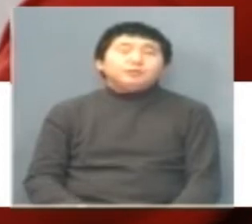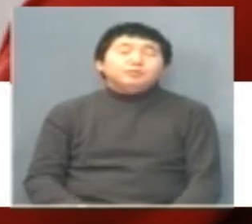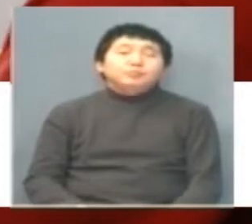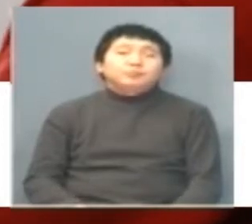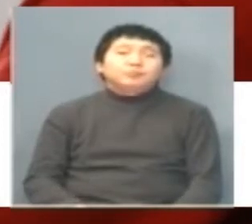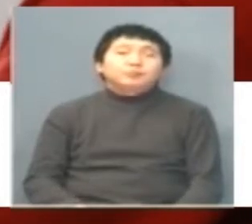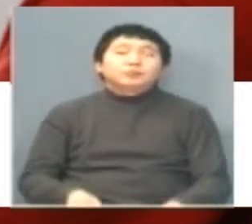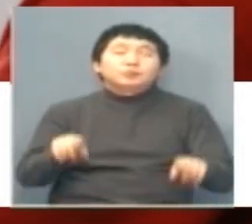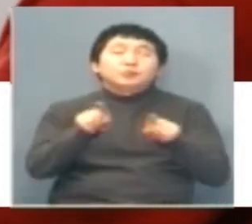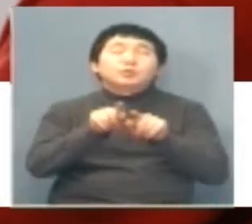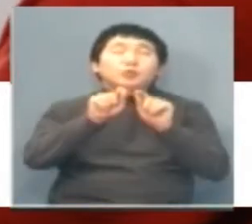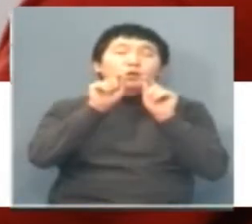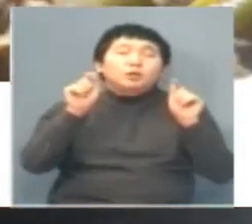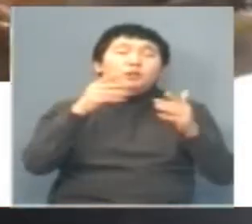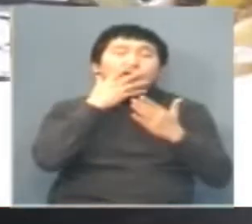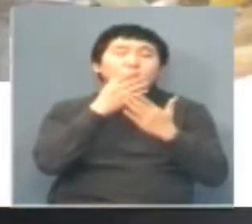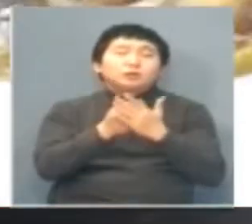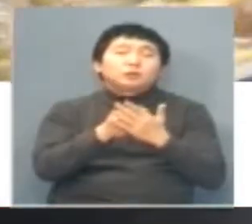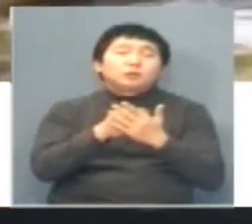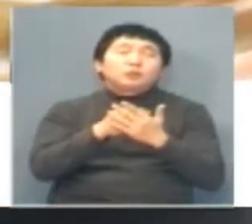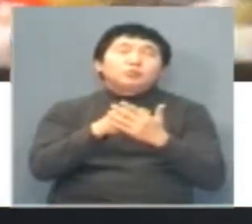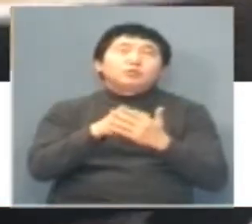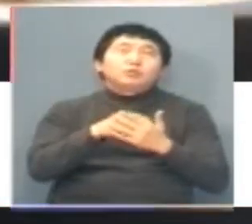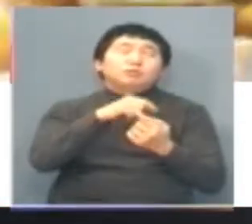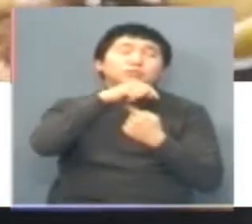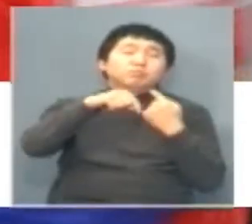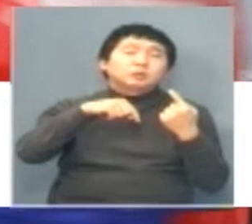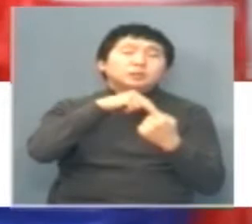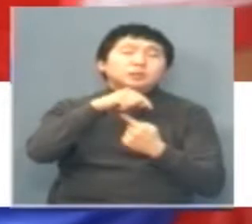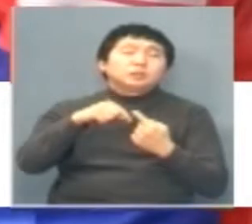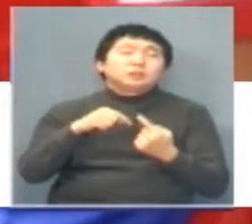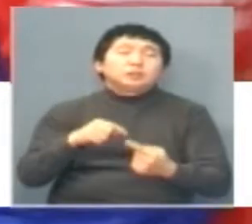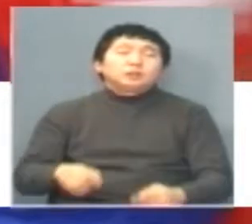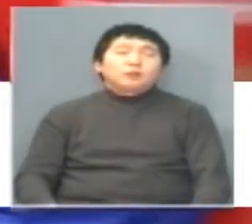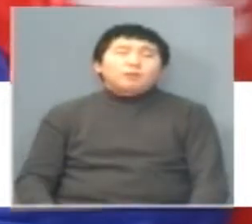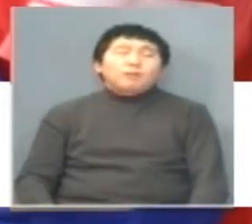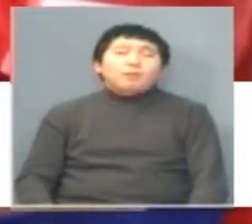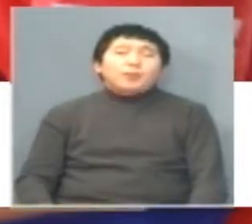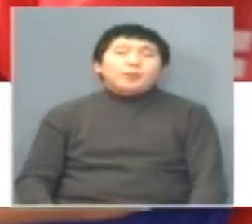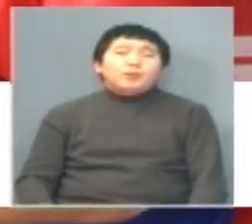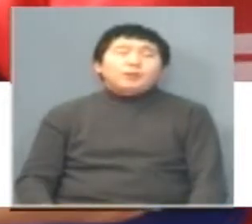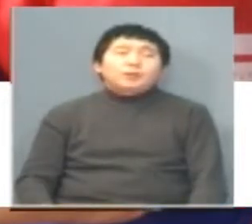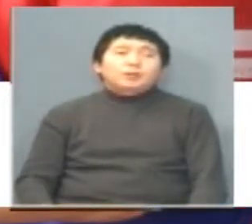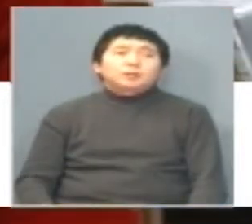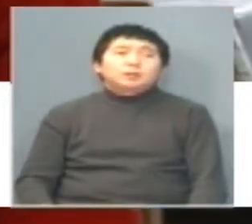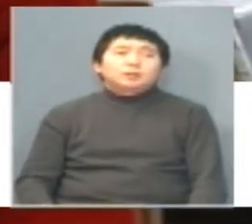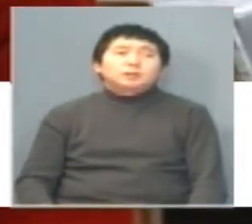Бакшас Агай тоже открыла собственное дело по государственной программе «Еңбек». За помощью женщина обратилась в местный центр занятости.